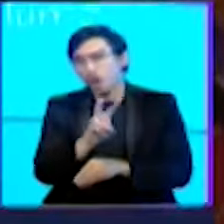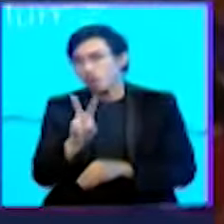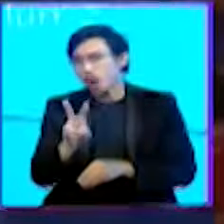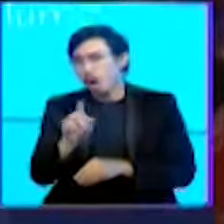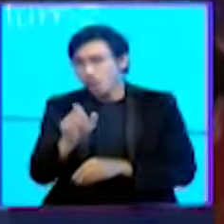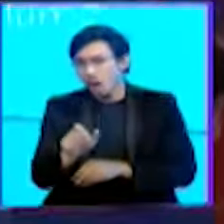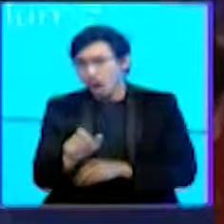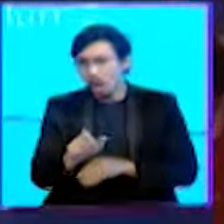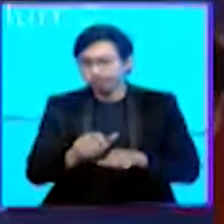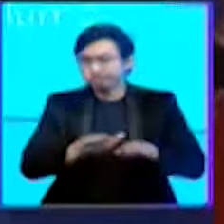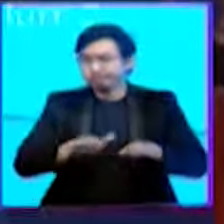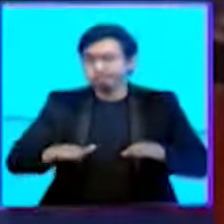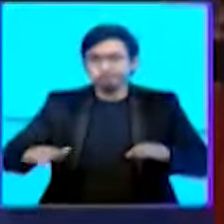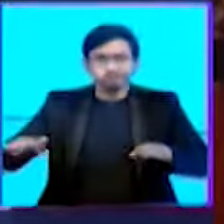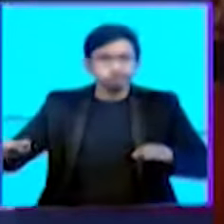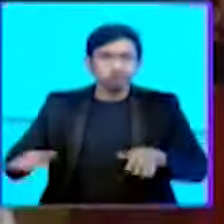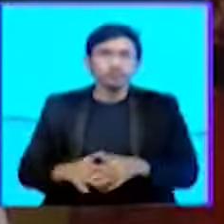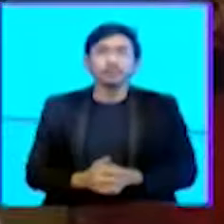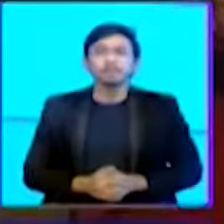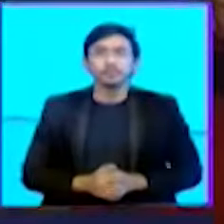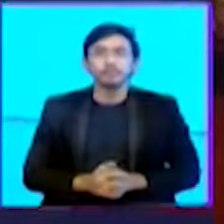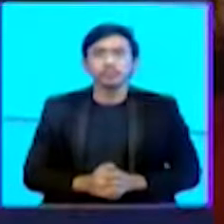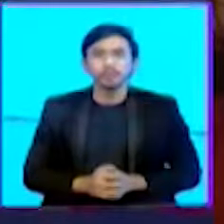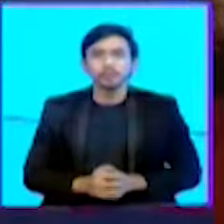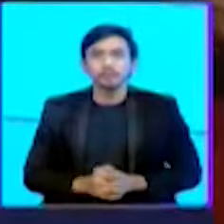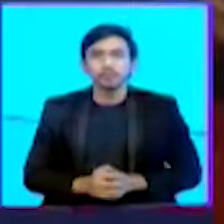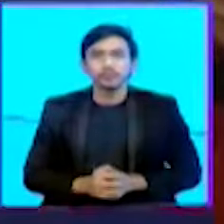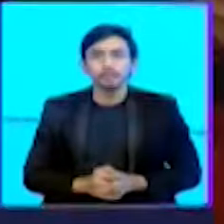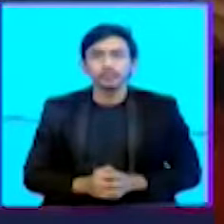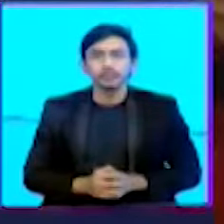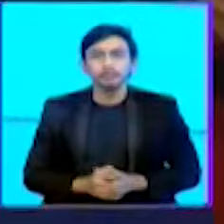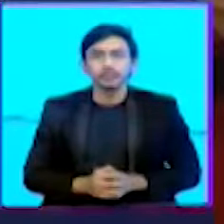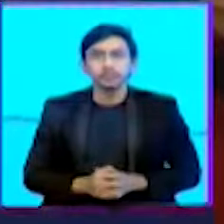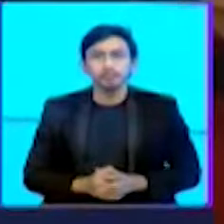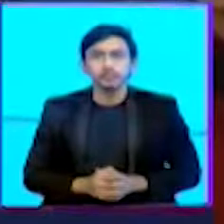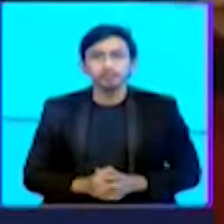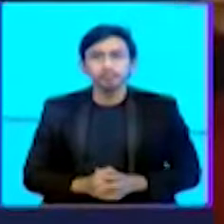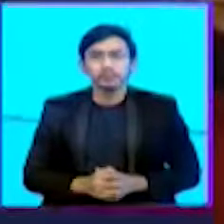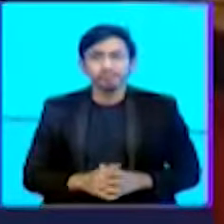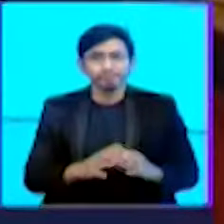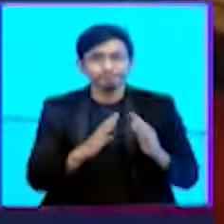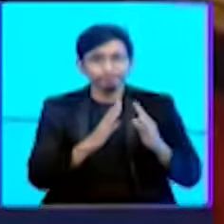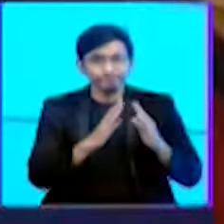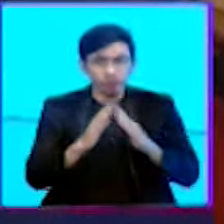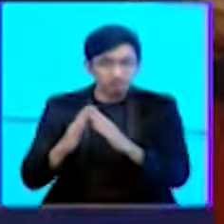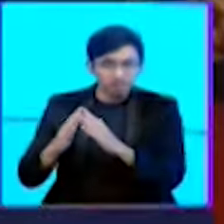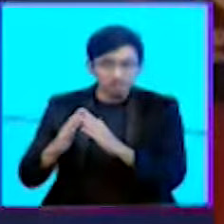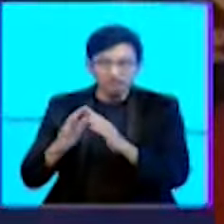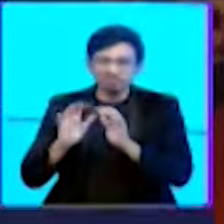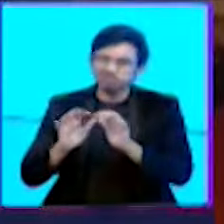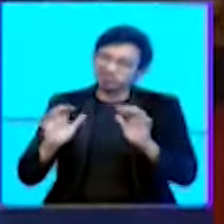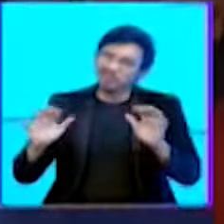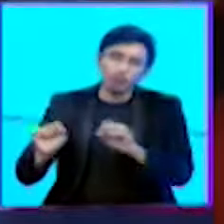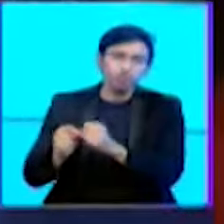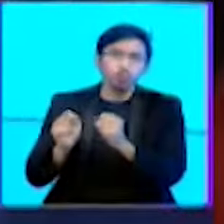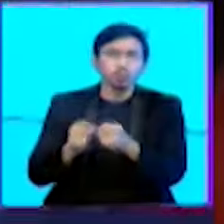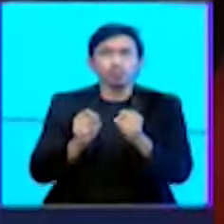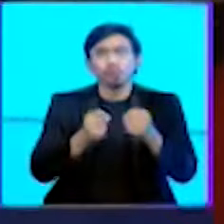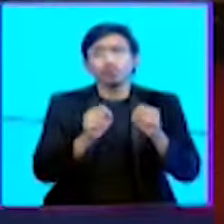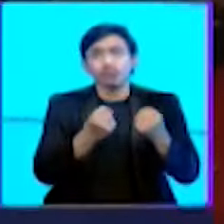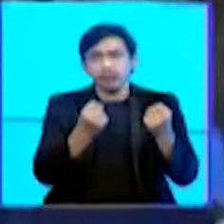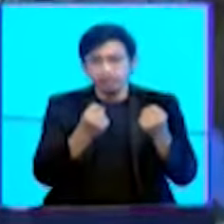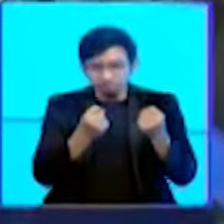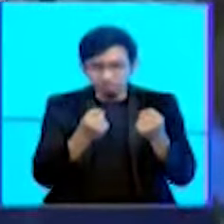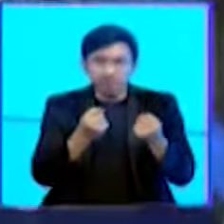seperti rumah-rumah yang rusak saiyo banyak kurang lebih ya terus 50